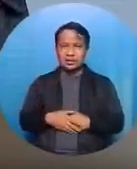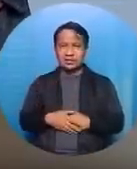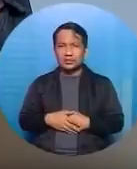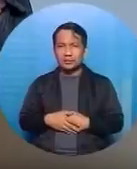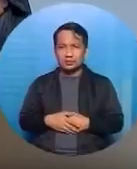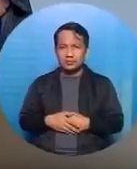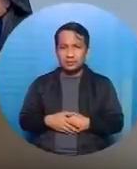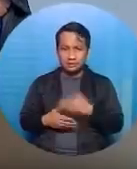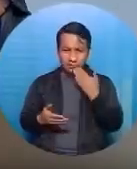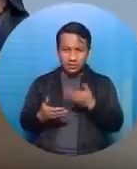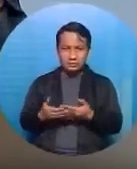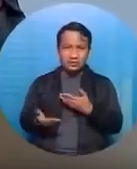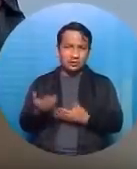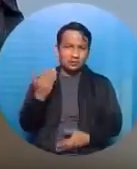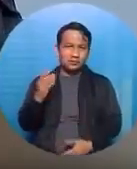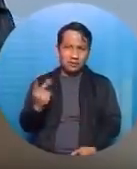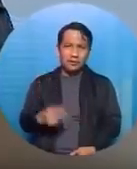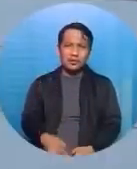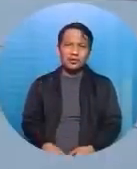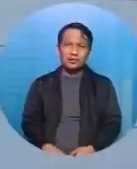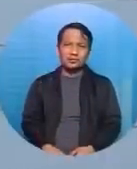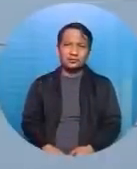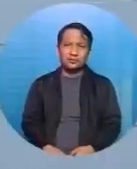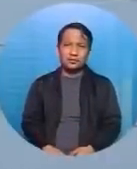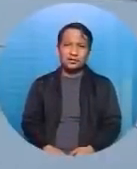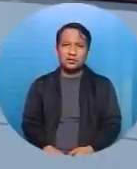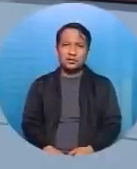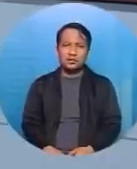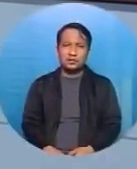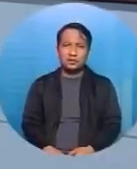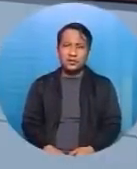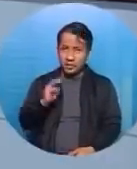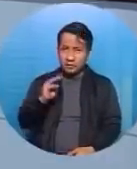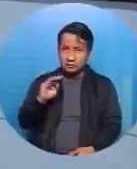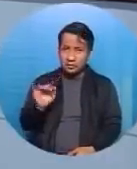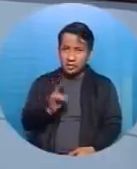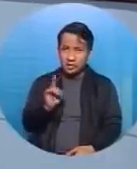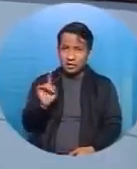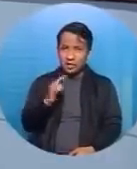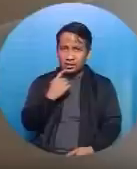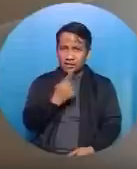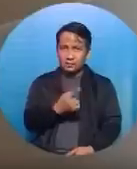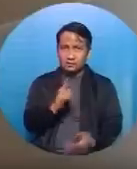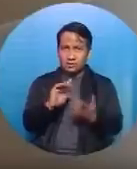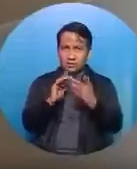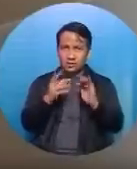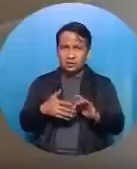Madam Angelica, magandang umaga sa inyong dalawa. Thank you po. All right. MJ, anong sabi ng